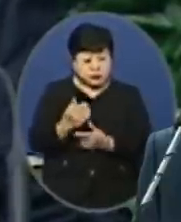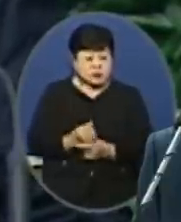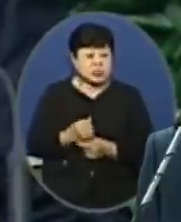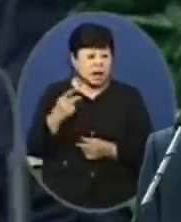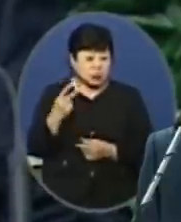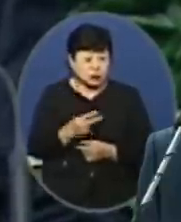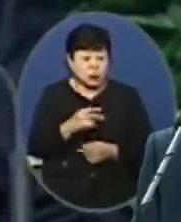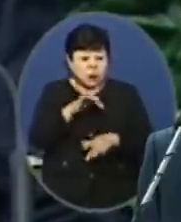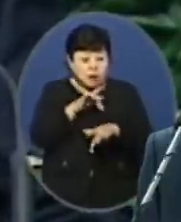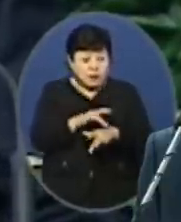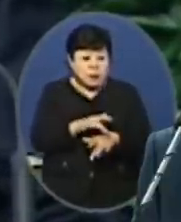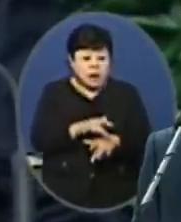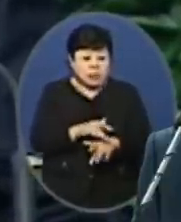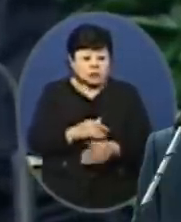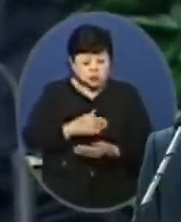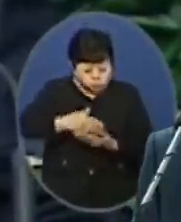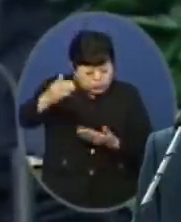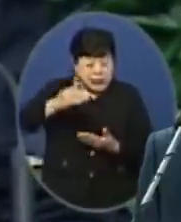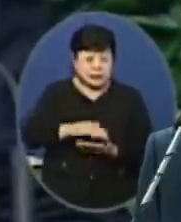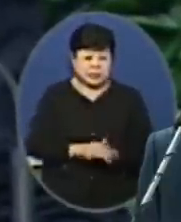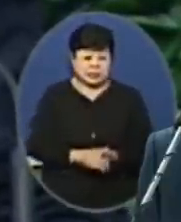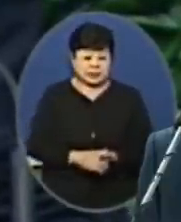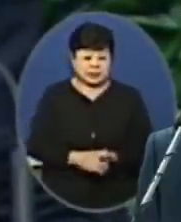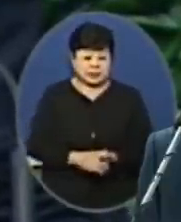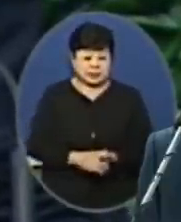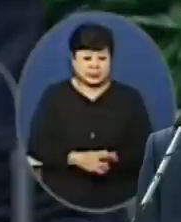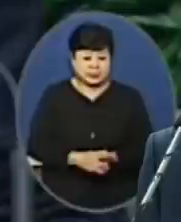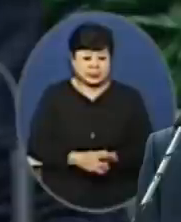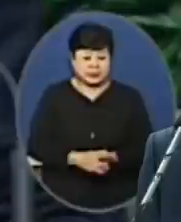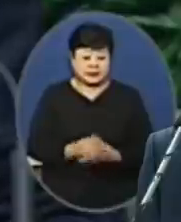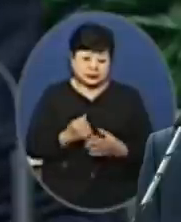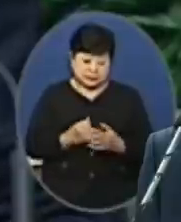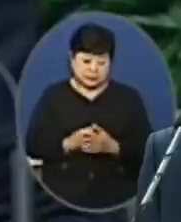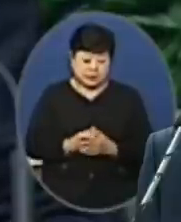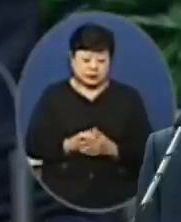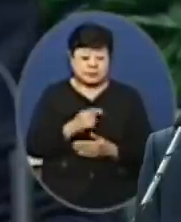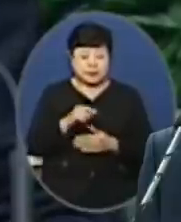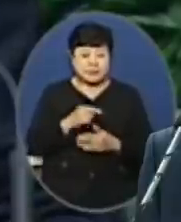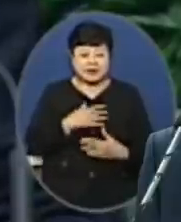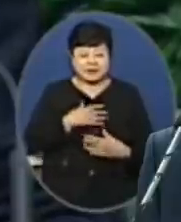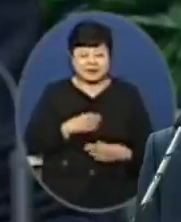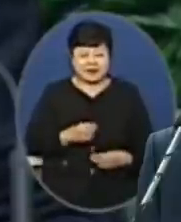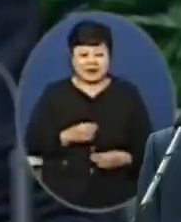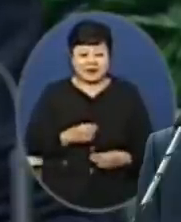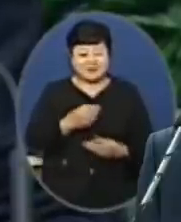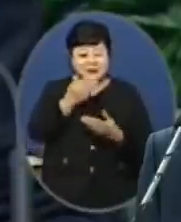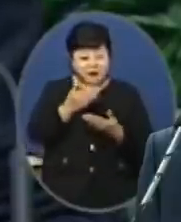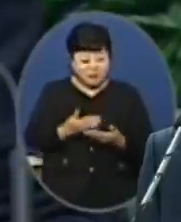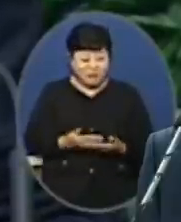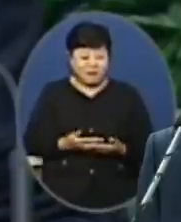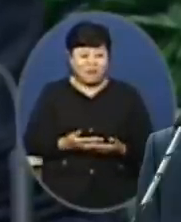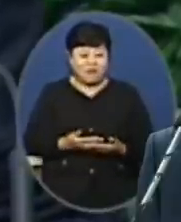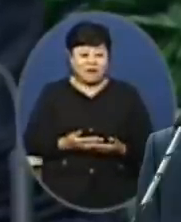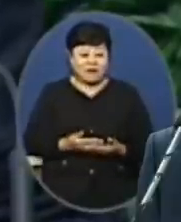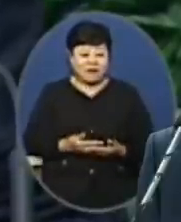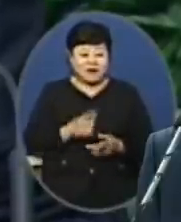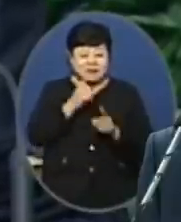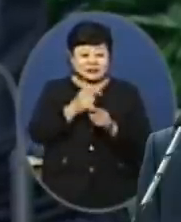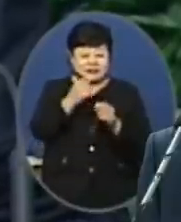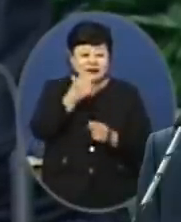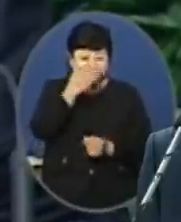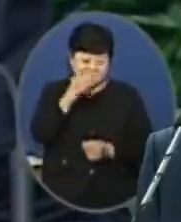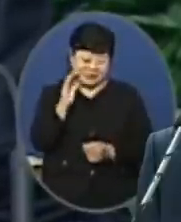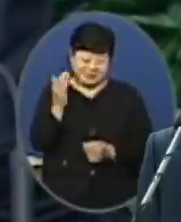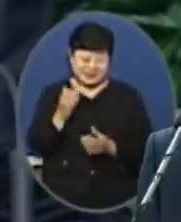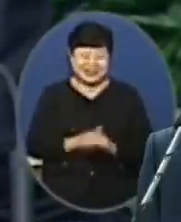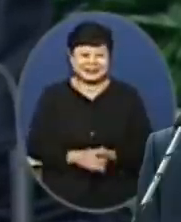아니라 마귀도 항상 쫓아내야 되는 것입니다. 그래야 우리 마음의 평안을 얻고 승리로운 삶을 살 수가